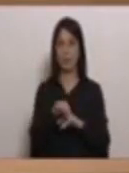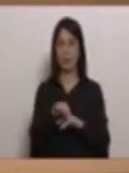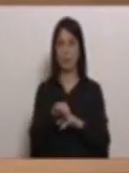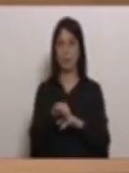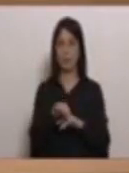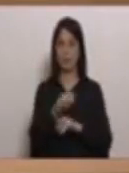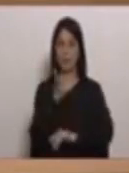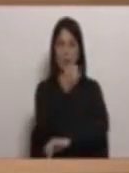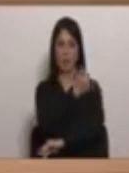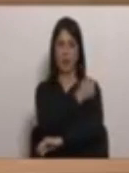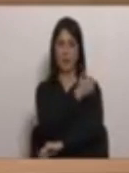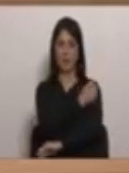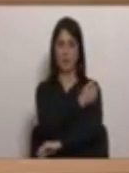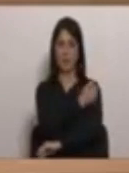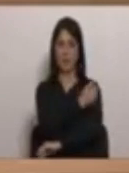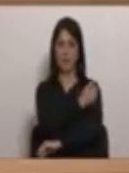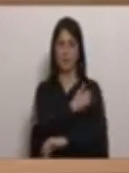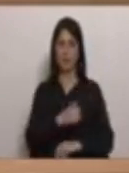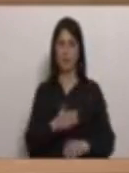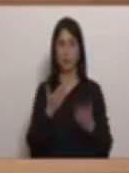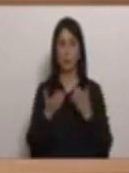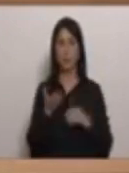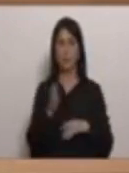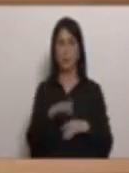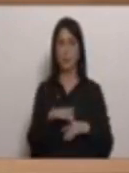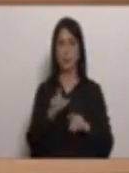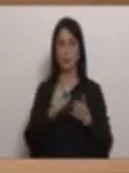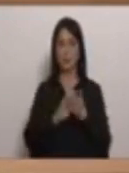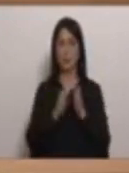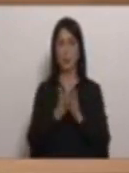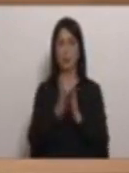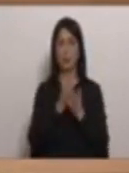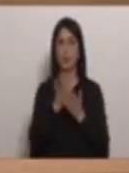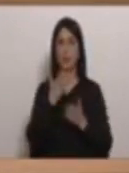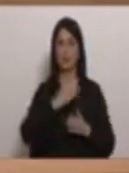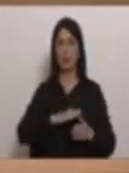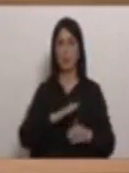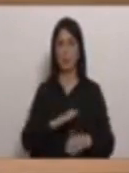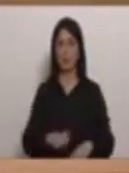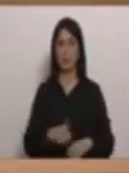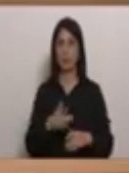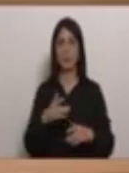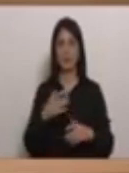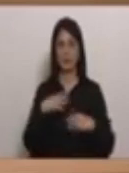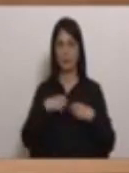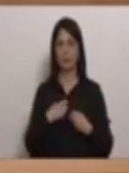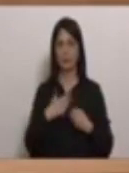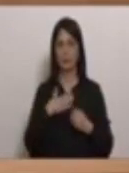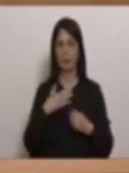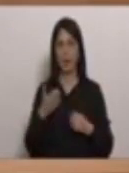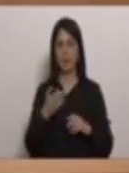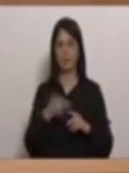დამატებითი ვაქცინები. Თუმცა სიტუაცია არის საკმაოდ დრამატული ჩვენ მხარეს, იმიტომ